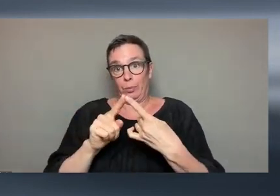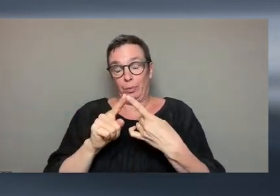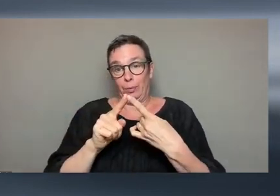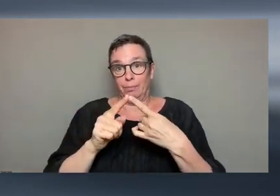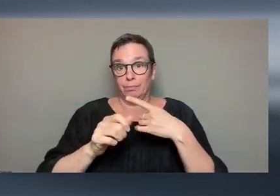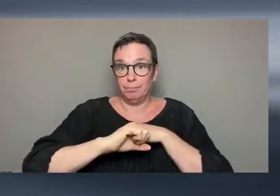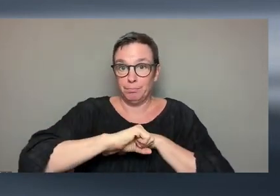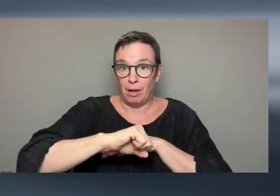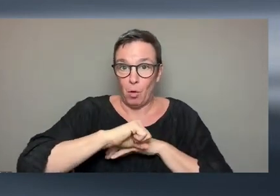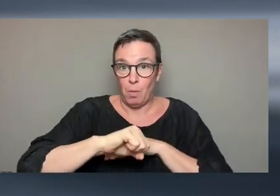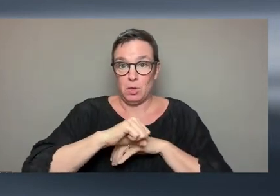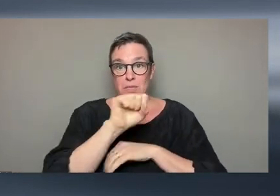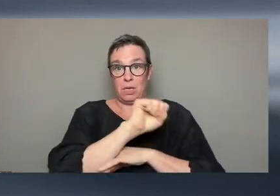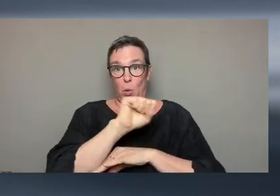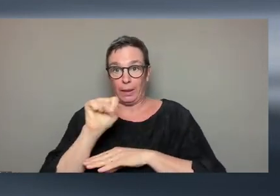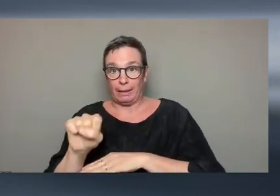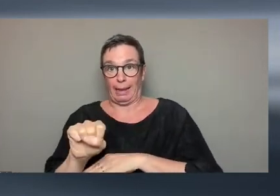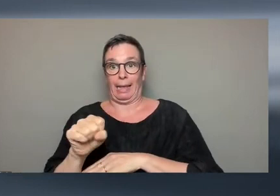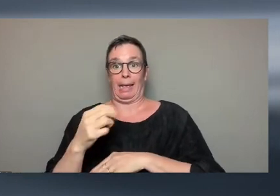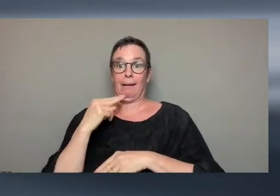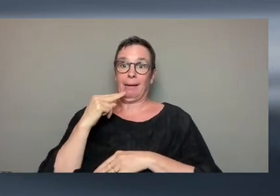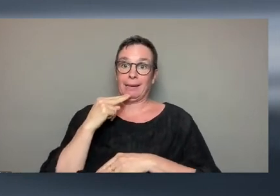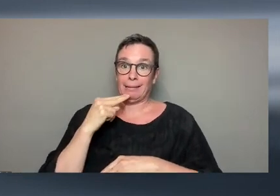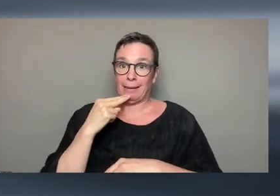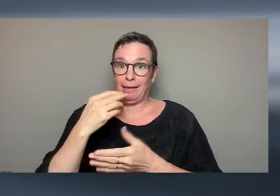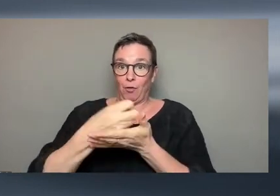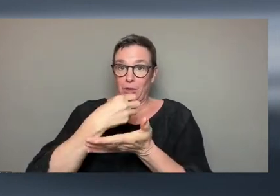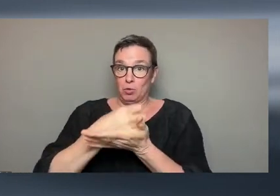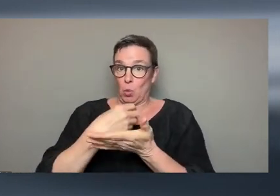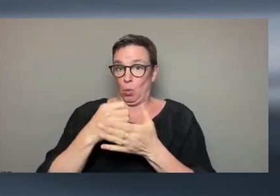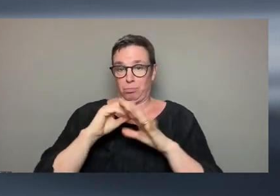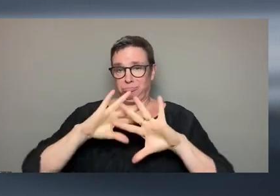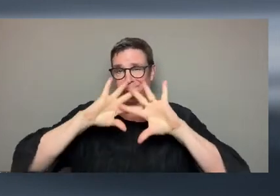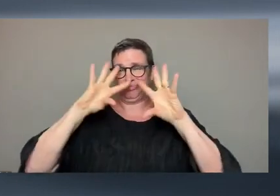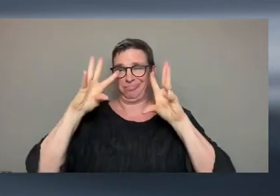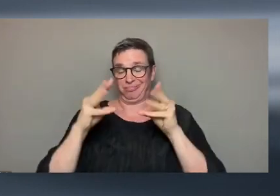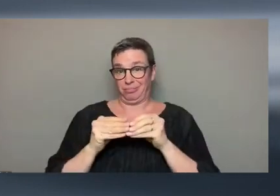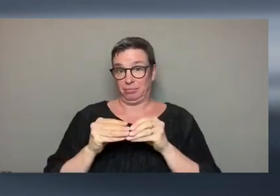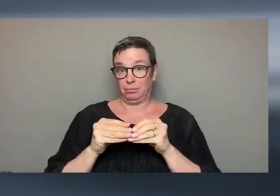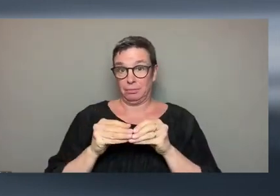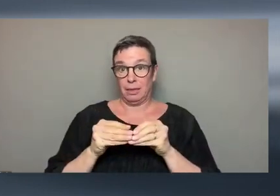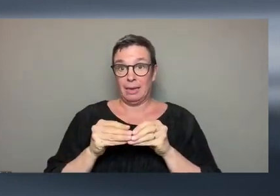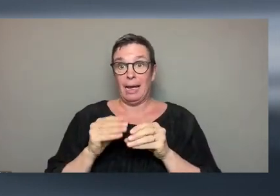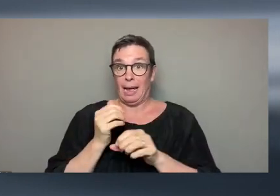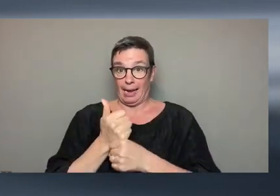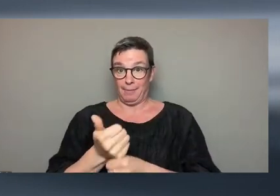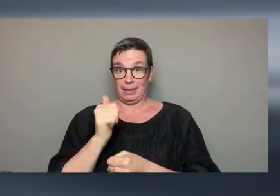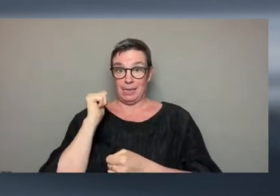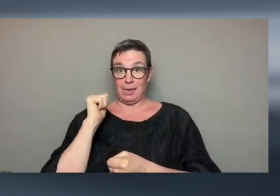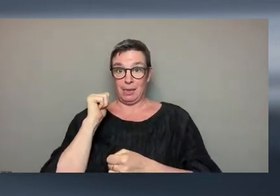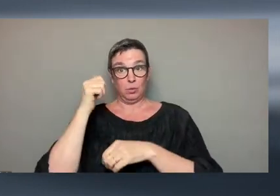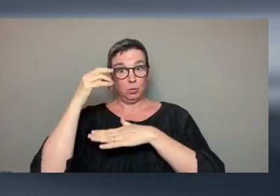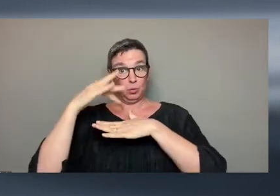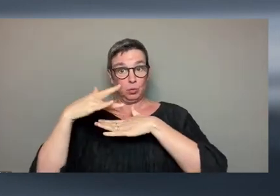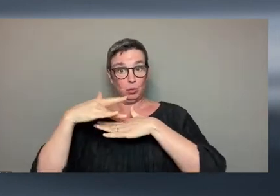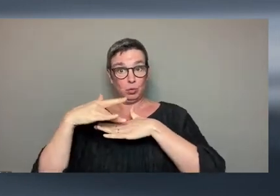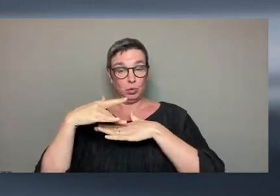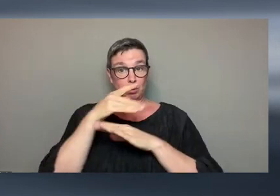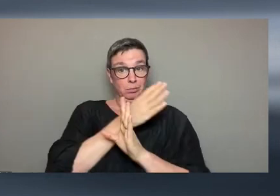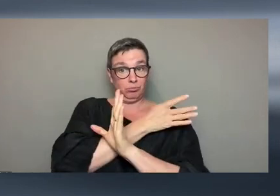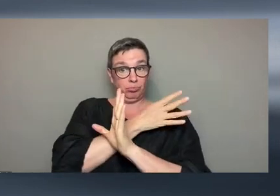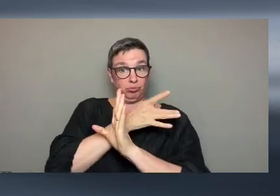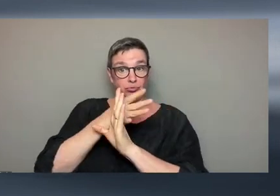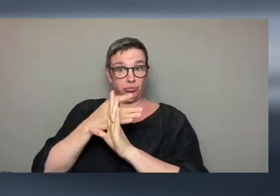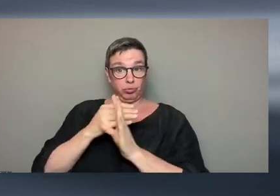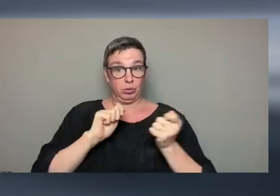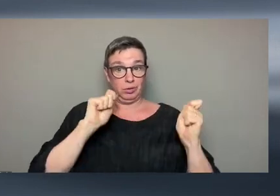la sécurité et la qualité de nos données. L'année passée, étant arrivé au bout de cette refonte technique,